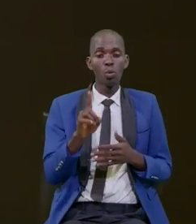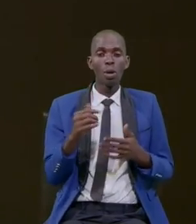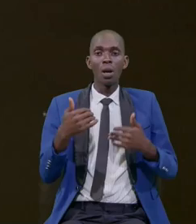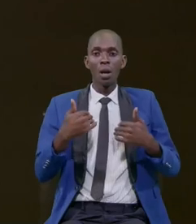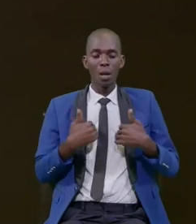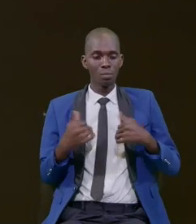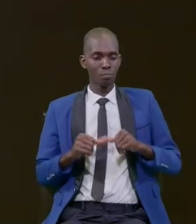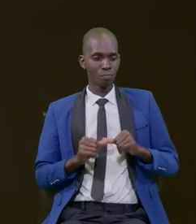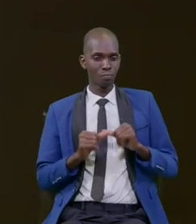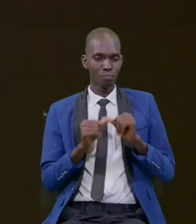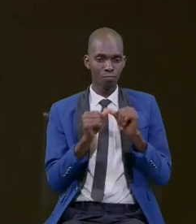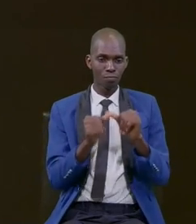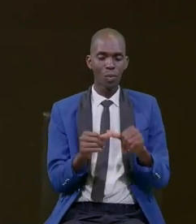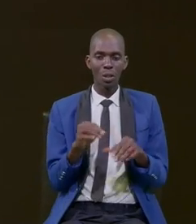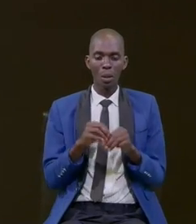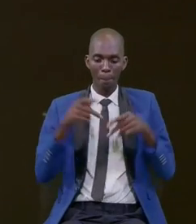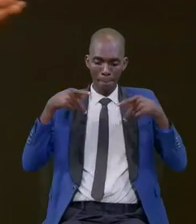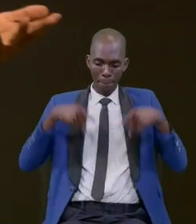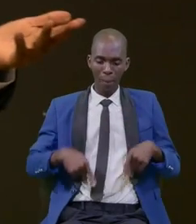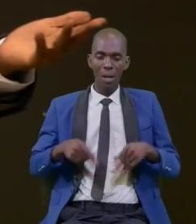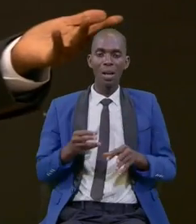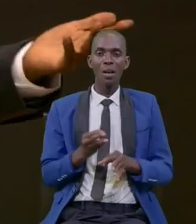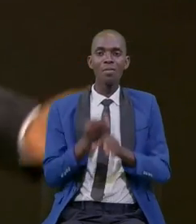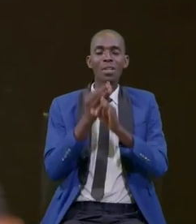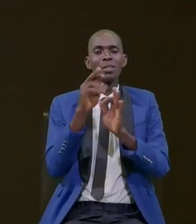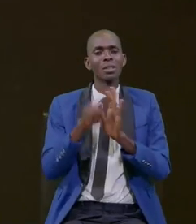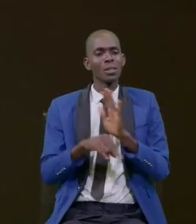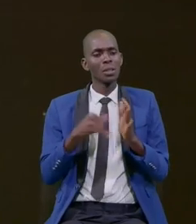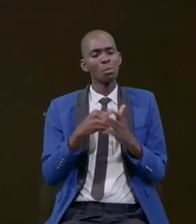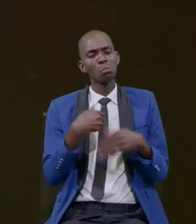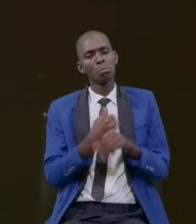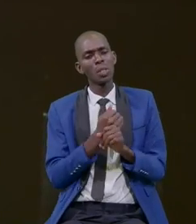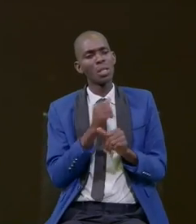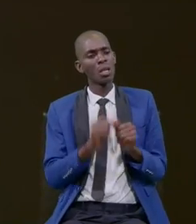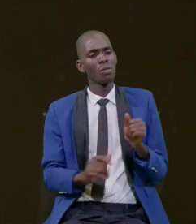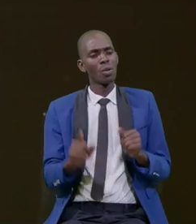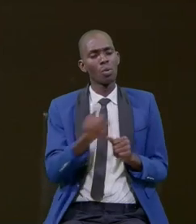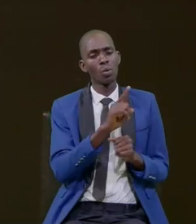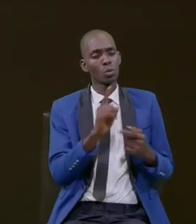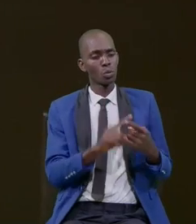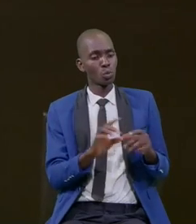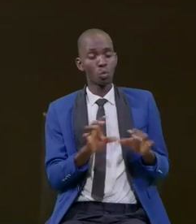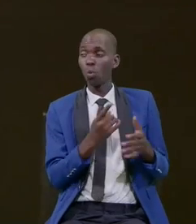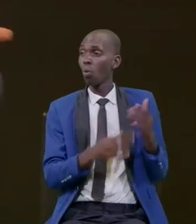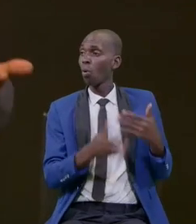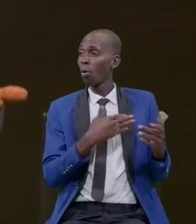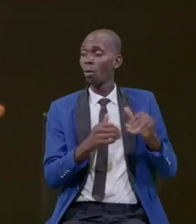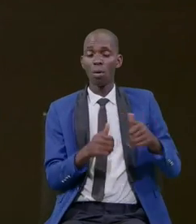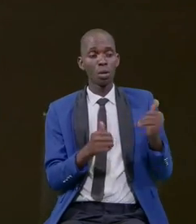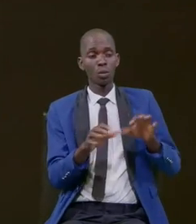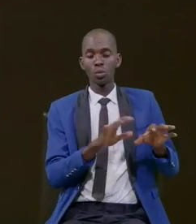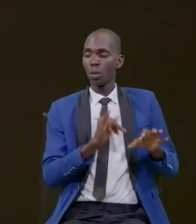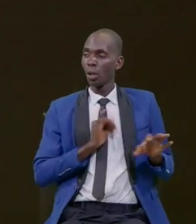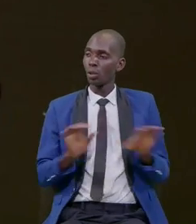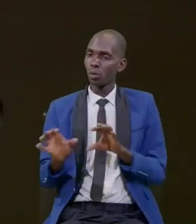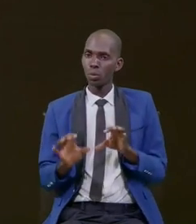continuer dans cette fidélité personnelle, regarde tout le monde, ce que tu fais, je fais.